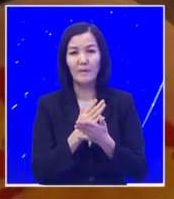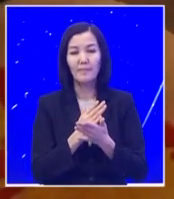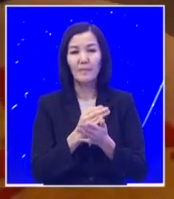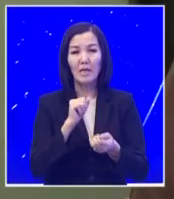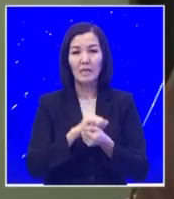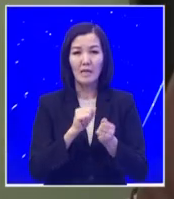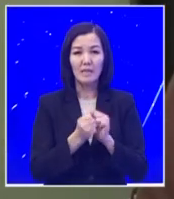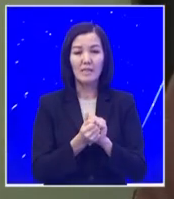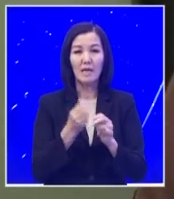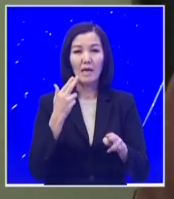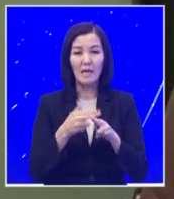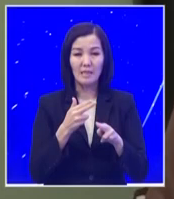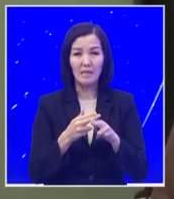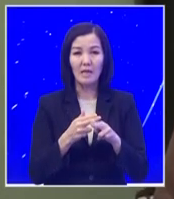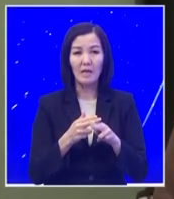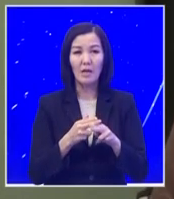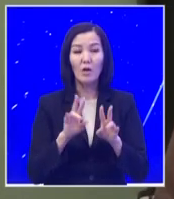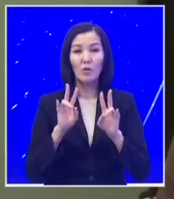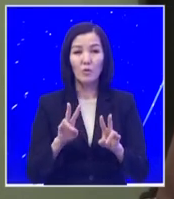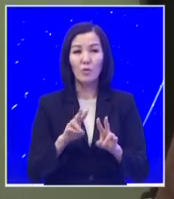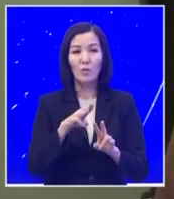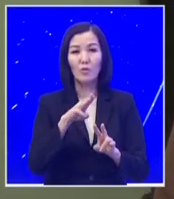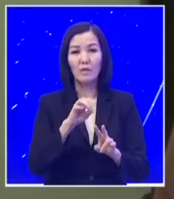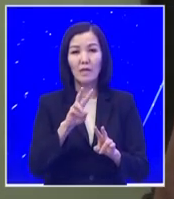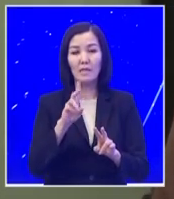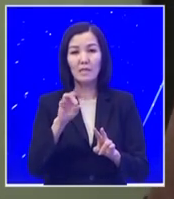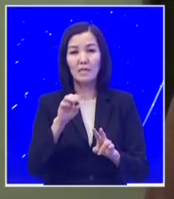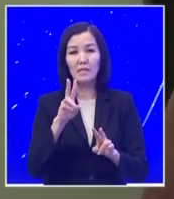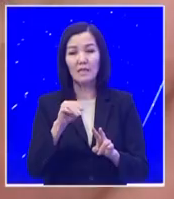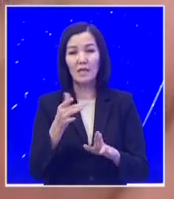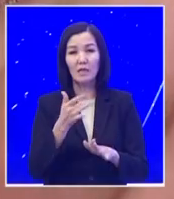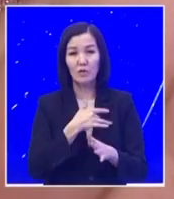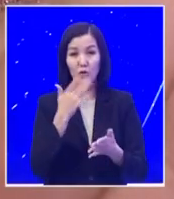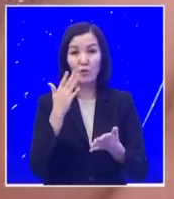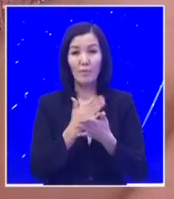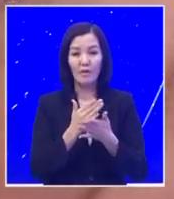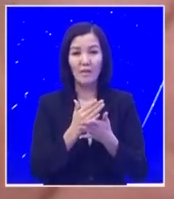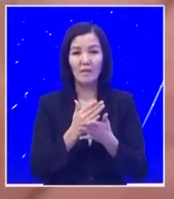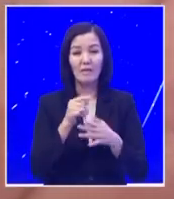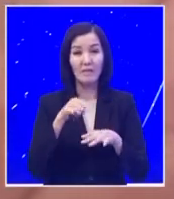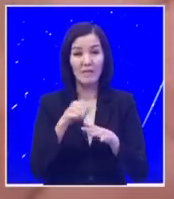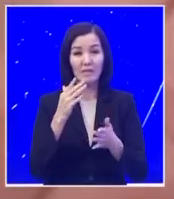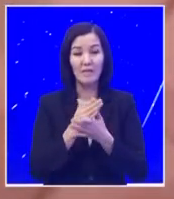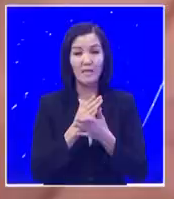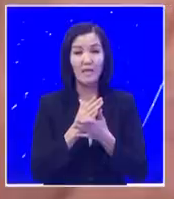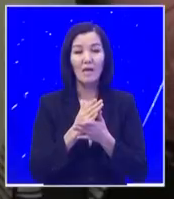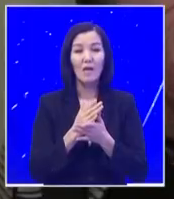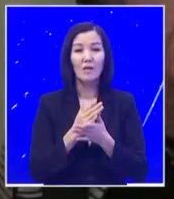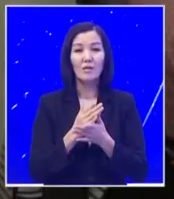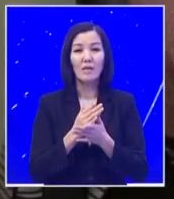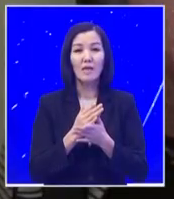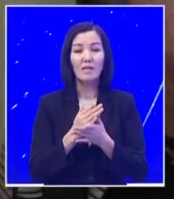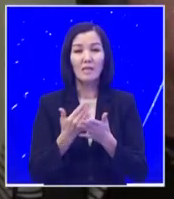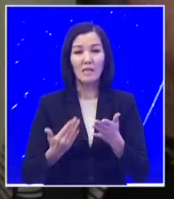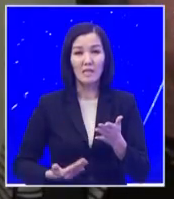тасты қаттылыққа балаймыз. Алайда Танзила түйсінсең тастың да жүрегі бар деп жымияды. Оларды қимылсыз өмір сүретін